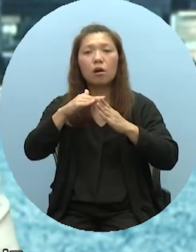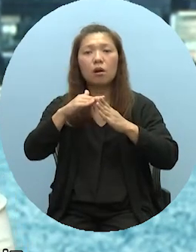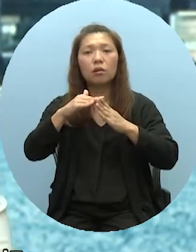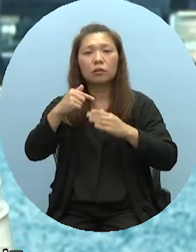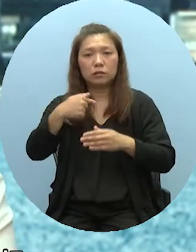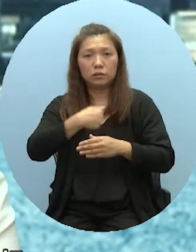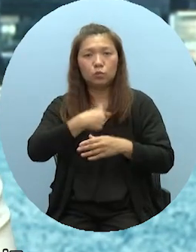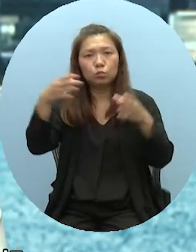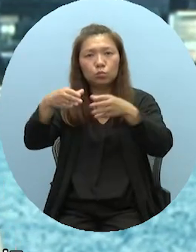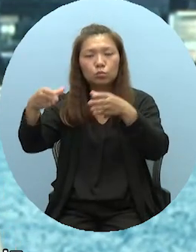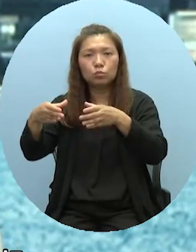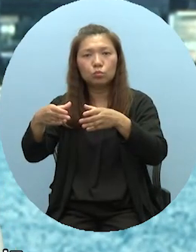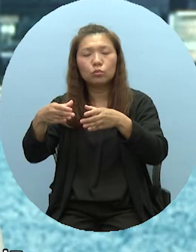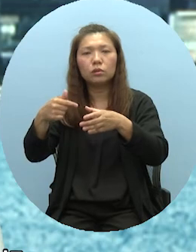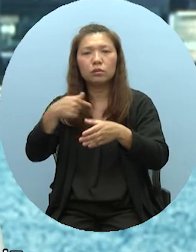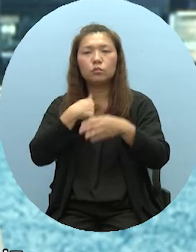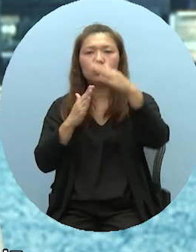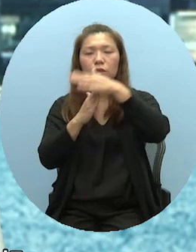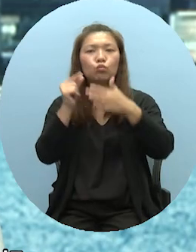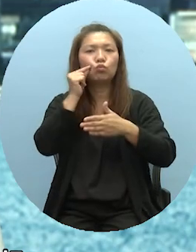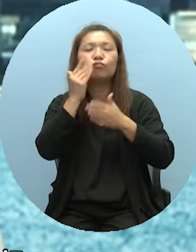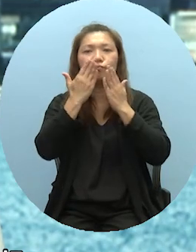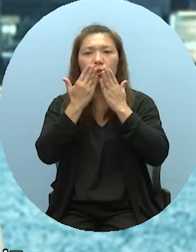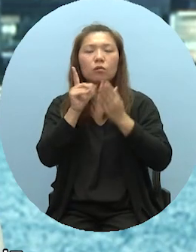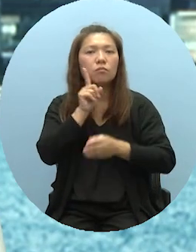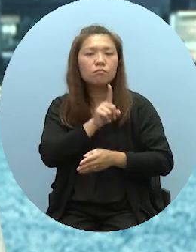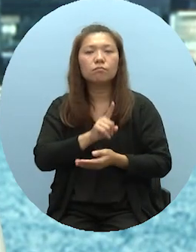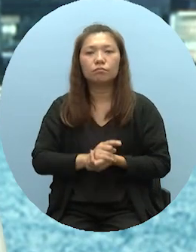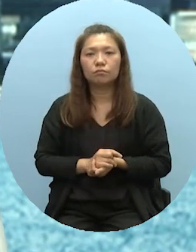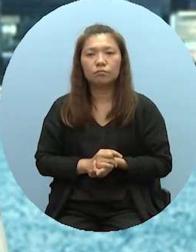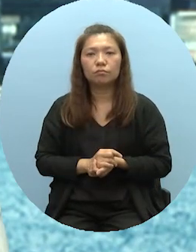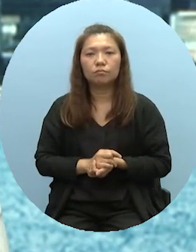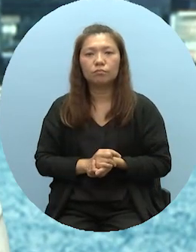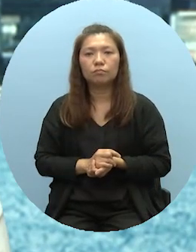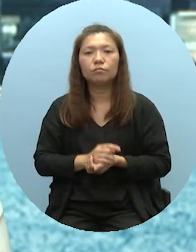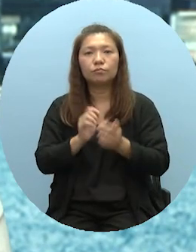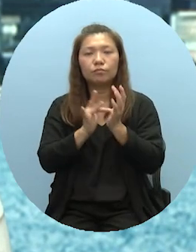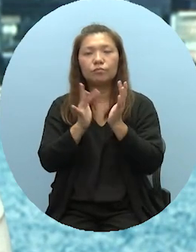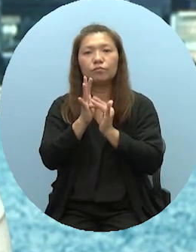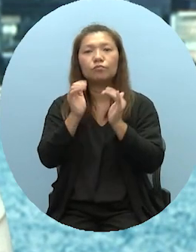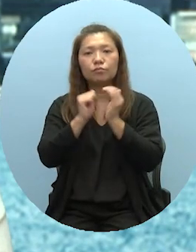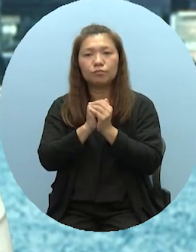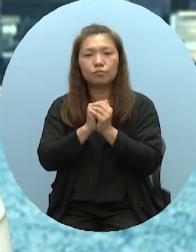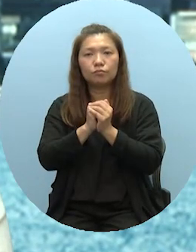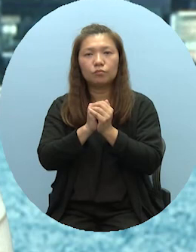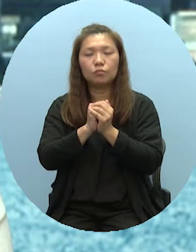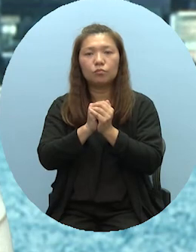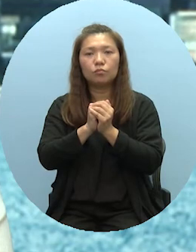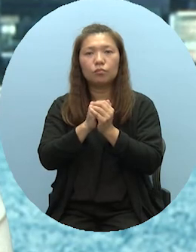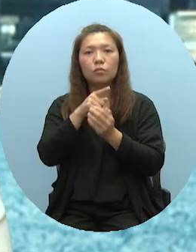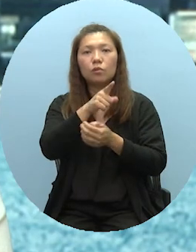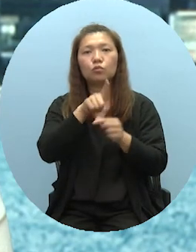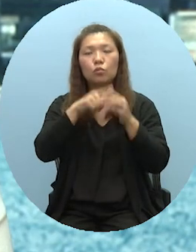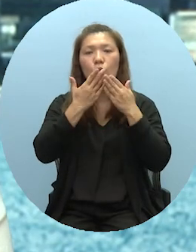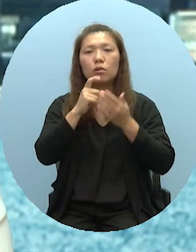啲班級咧係需要停課一個禮拜嘅。就係聖雷斯中學啦，咁佢有一